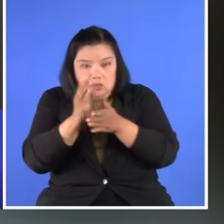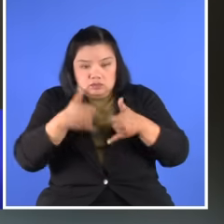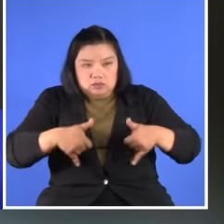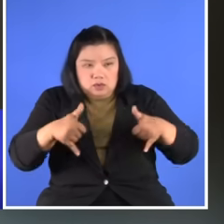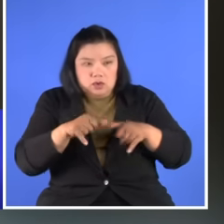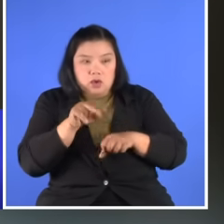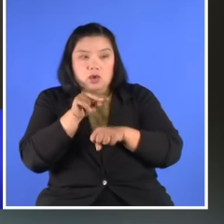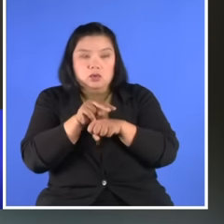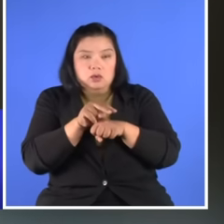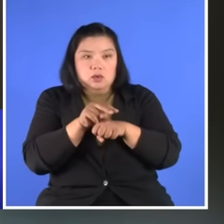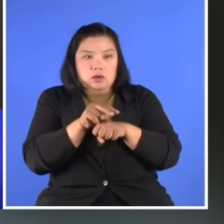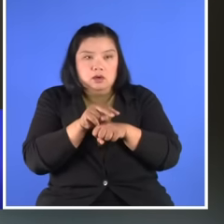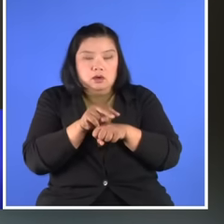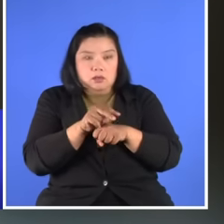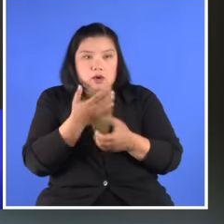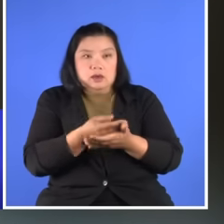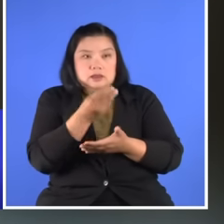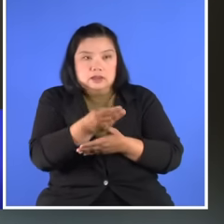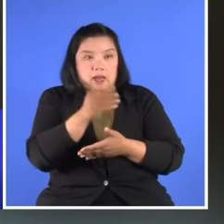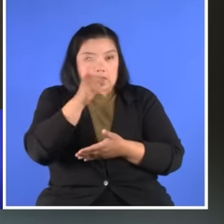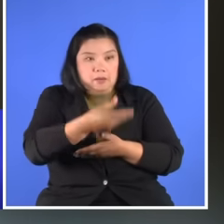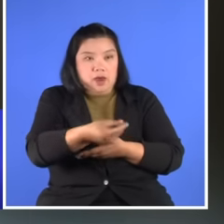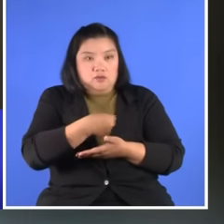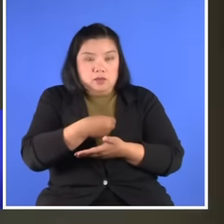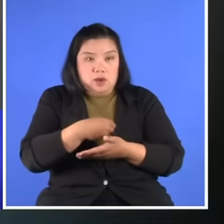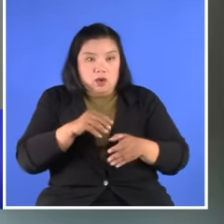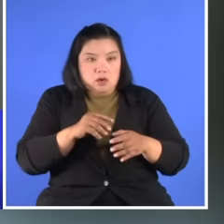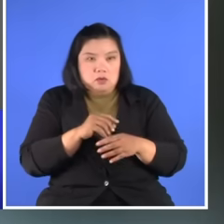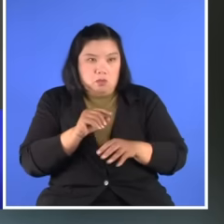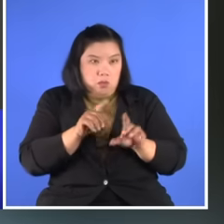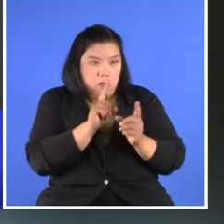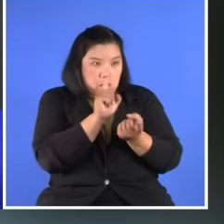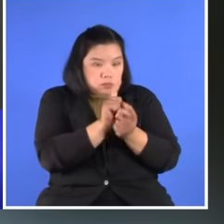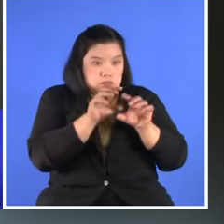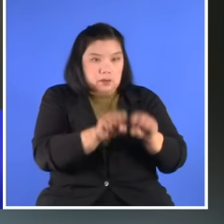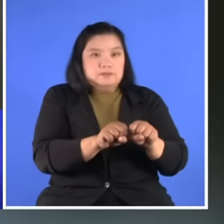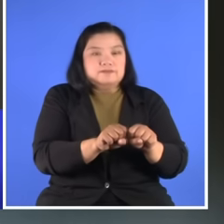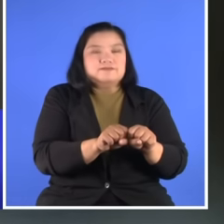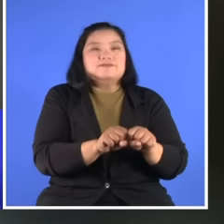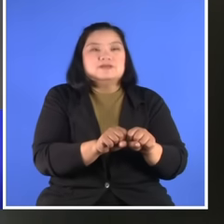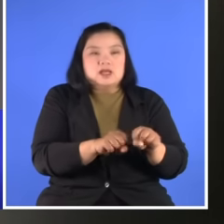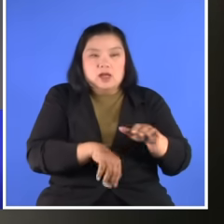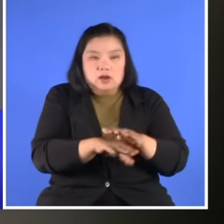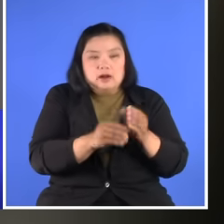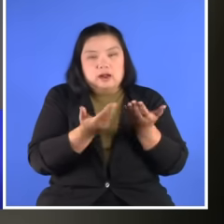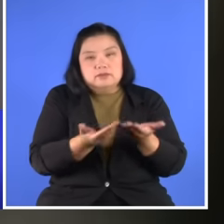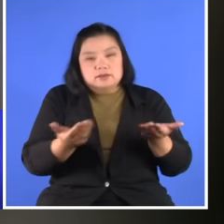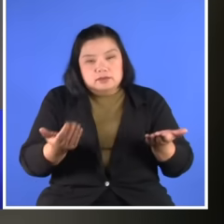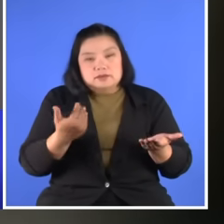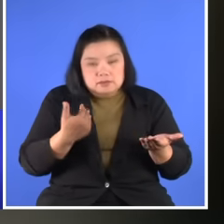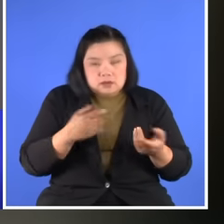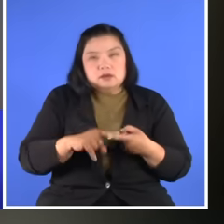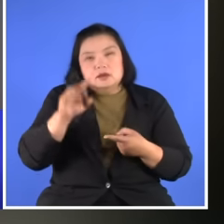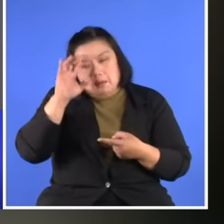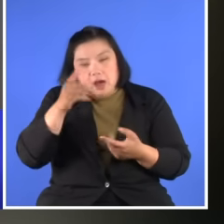จับตัวจับตัวมาได้และก็เอาเนี่ยรีบขึ้นมาที่โรงพักเลยแล้วก็ไปยึดของกลางที่ใช้ในการล่อซื้อทั้งหมดหลายอย่างมีทั้งตัวยาบ้ามี